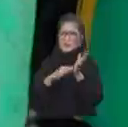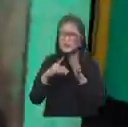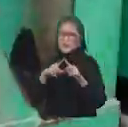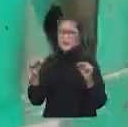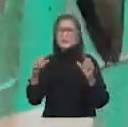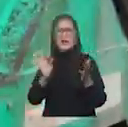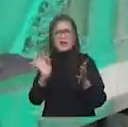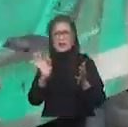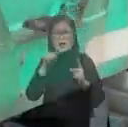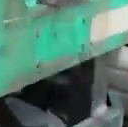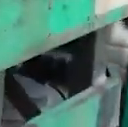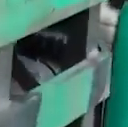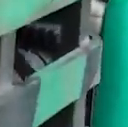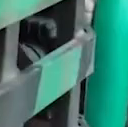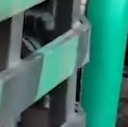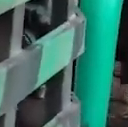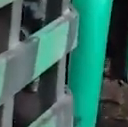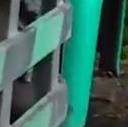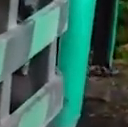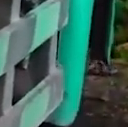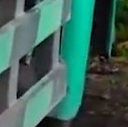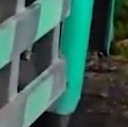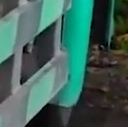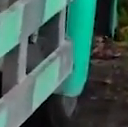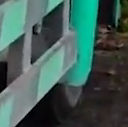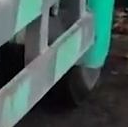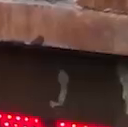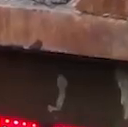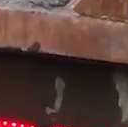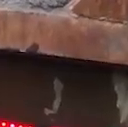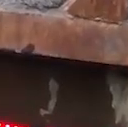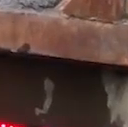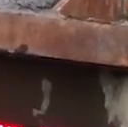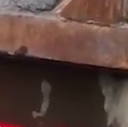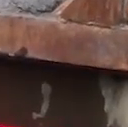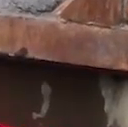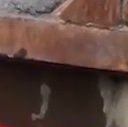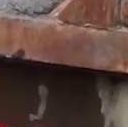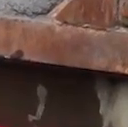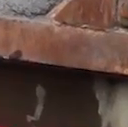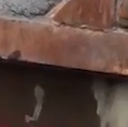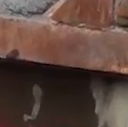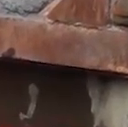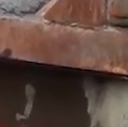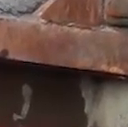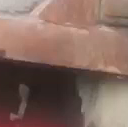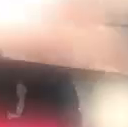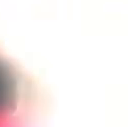takut terjebak banjir. Tambang pasir tempatnya bekerja sejak sepekan terakhir kerap dilanda banjir lahar dingin Gunung